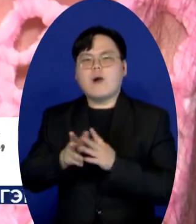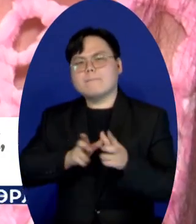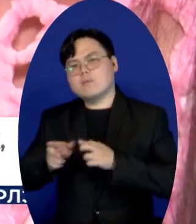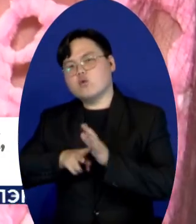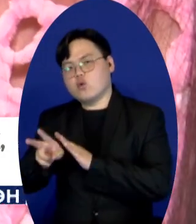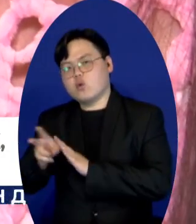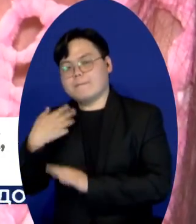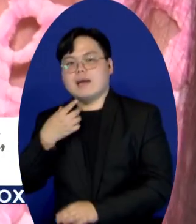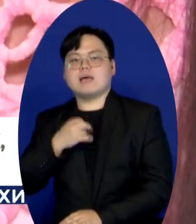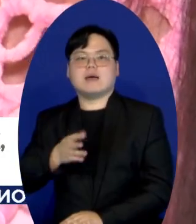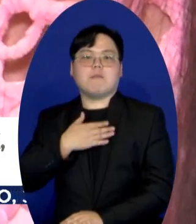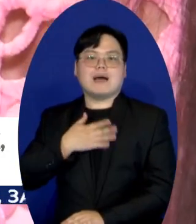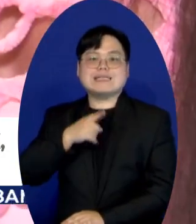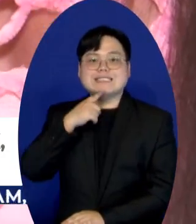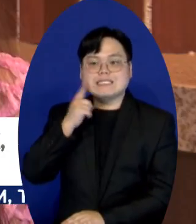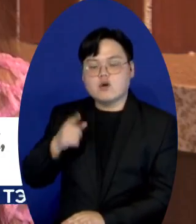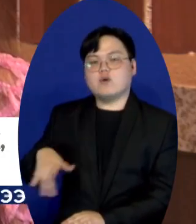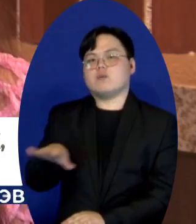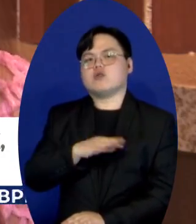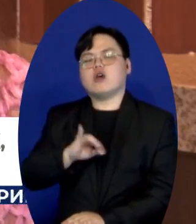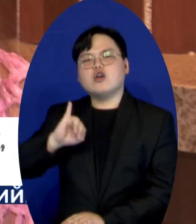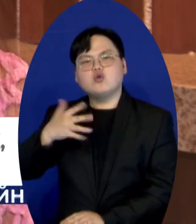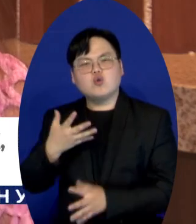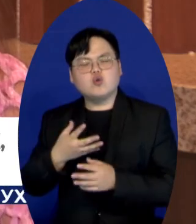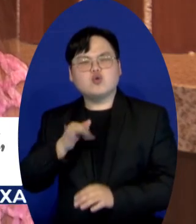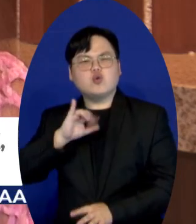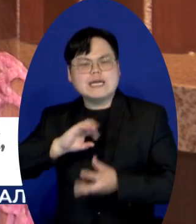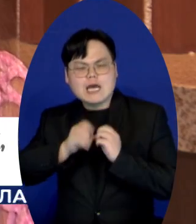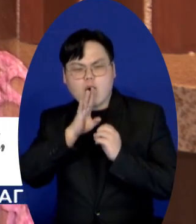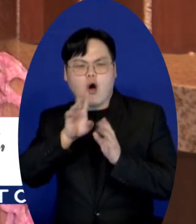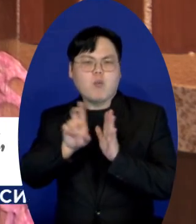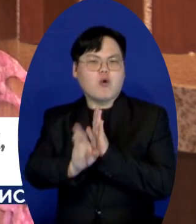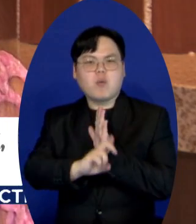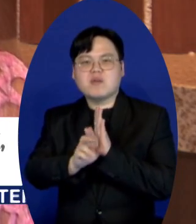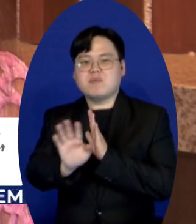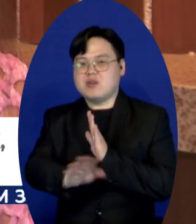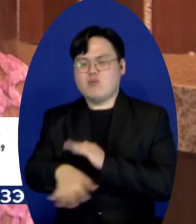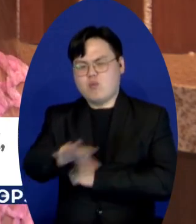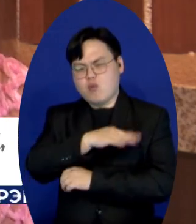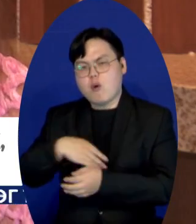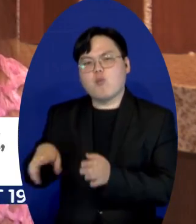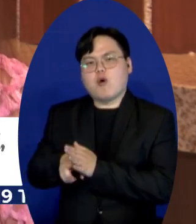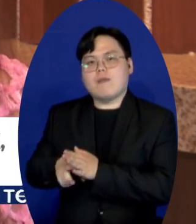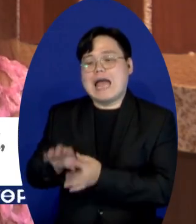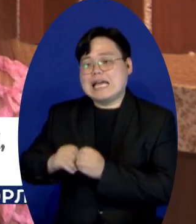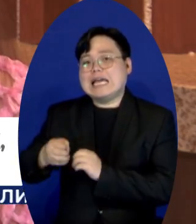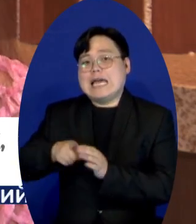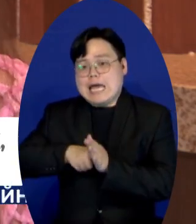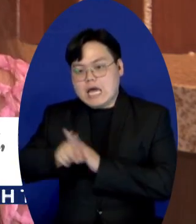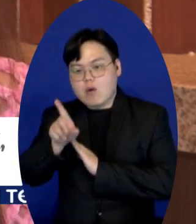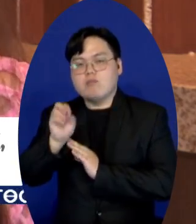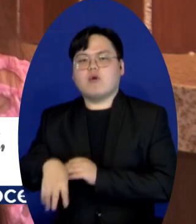Манай үеийнхэн болохоор яг юуч одоо боломжгүй биш. Бүх юм боломжтой юм шиг яг хийгээл эхэлчүүл ер нь бол бүх юм